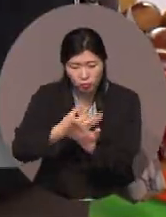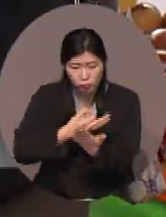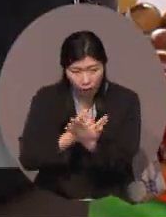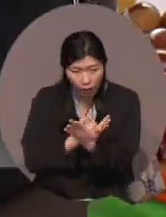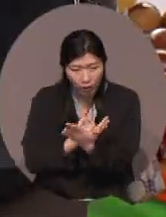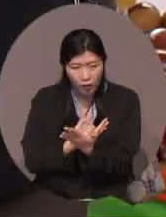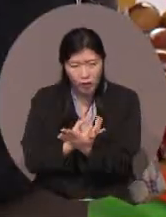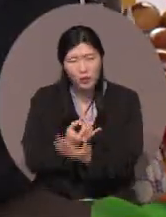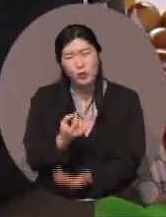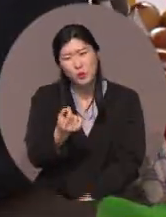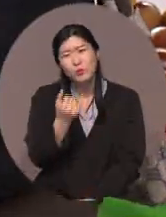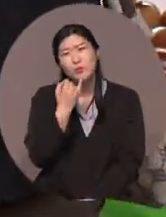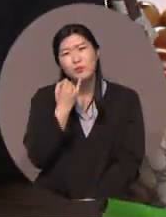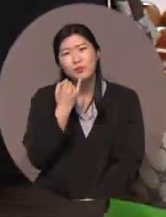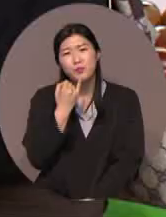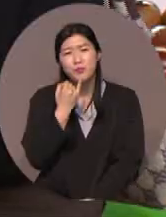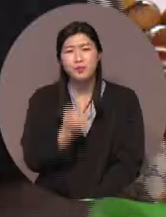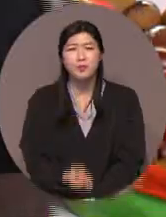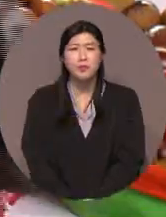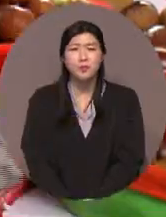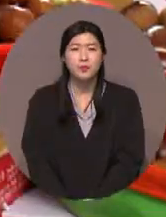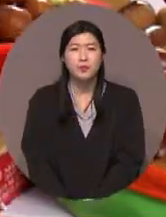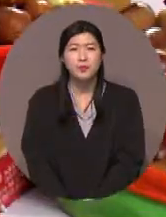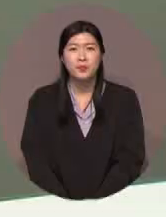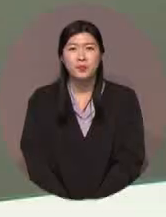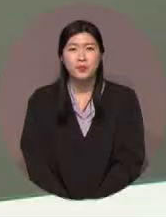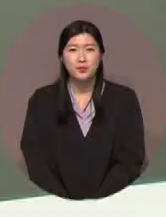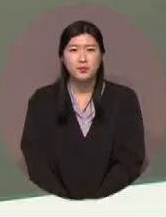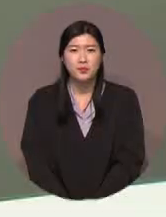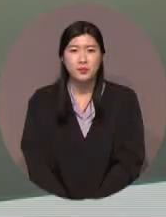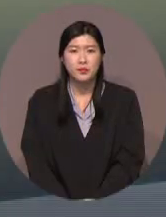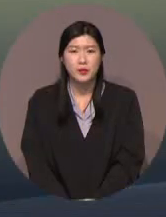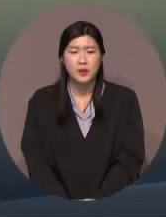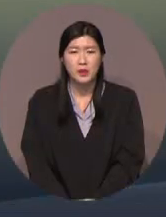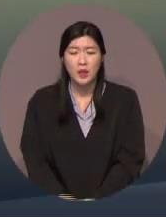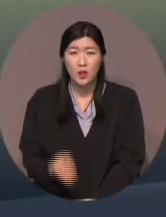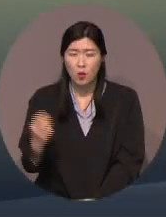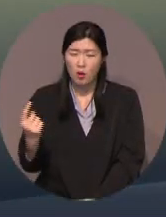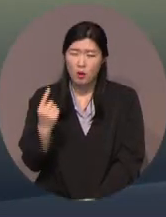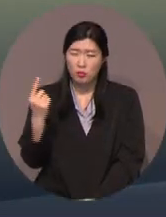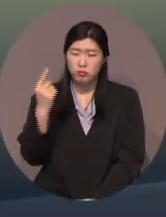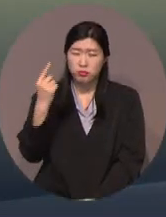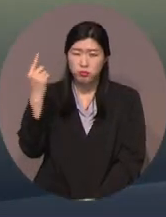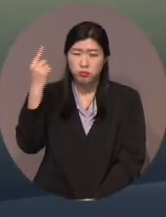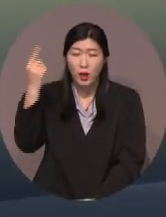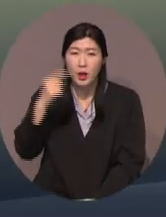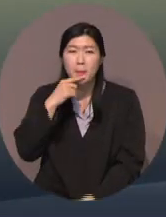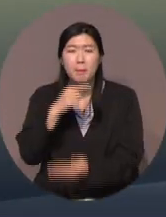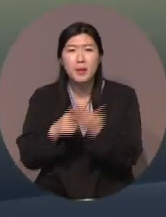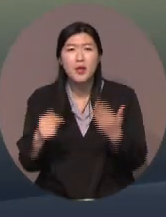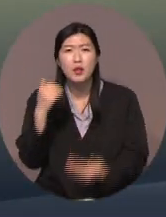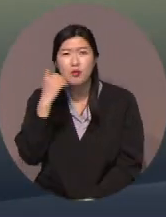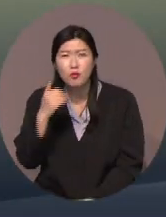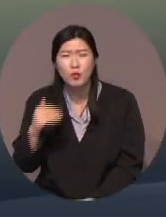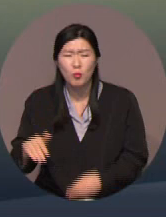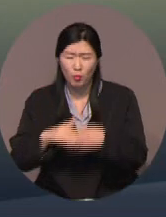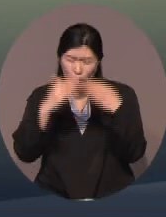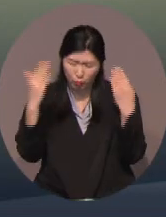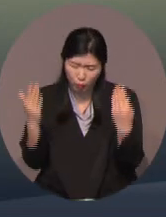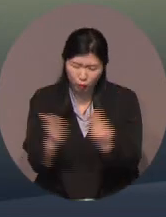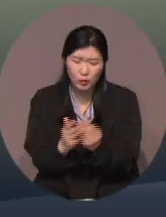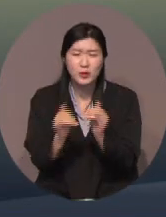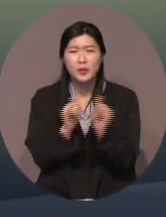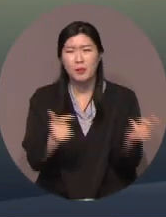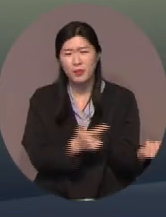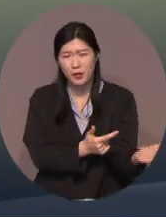함께 지역경제에도 도움이 될 것으로 기대됩니다 난방비 급등은 취약계층만이 아닌 대다수 시민에게 큰 경제적